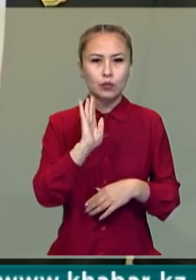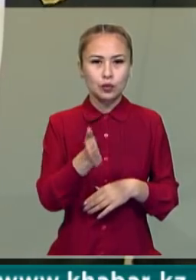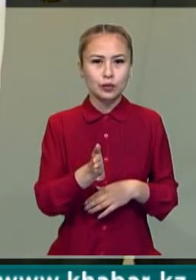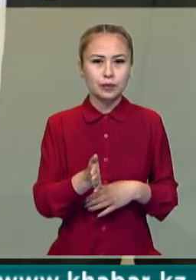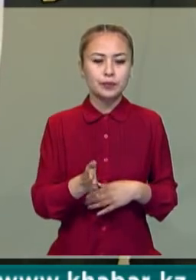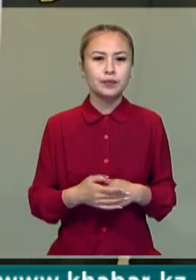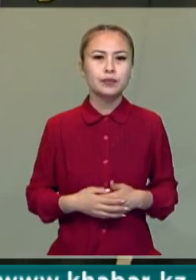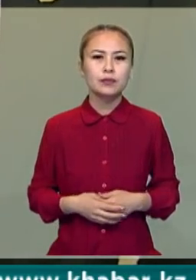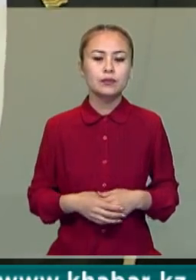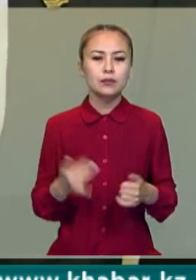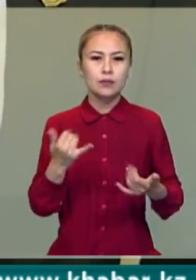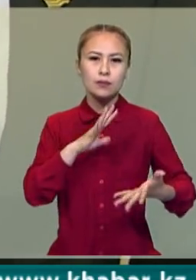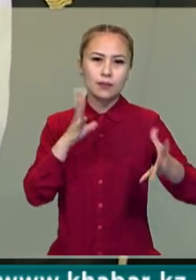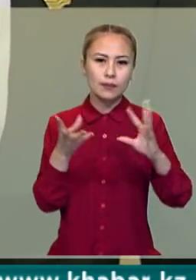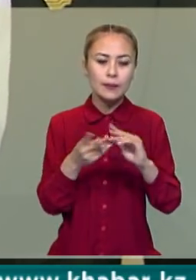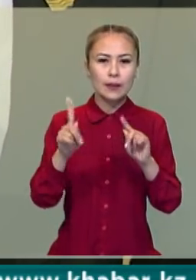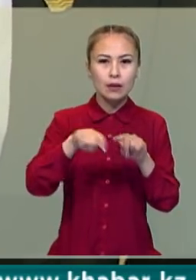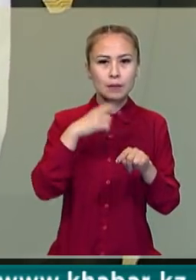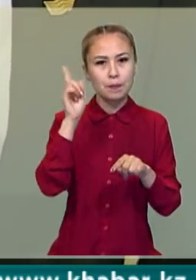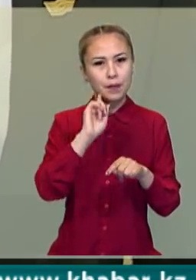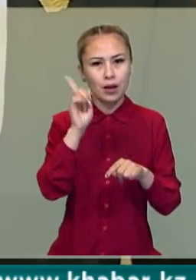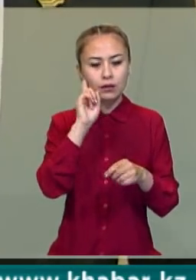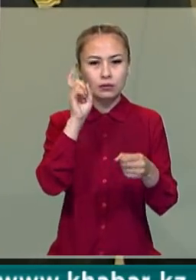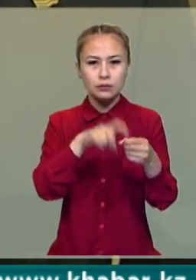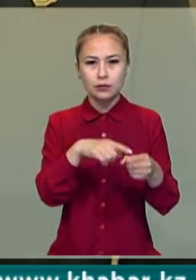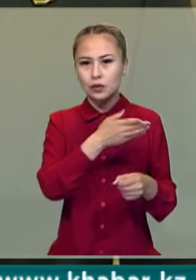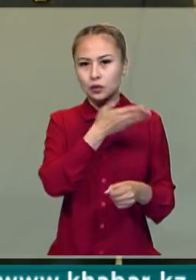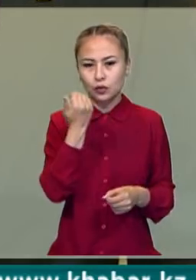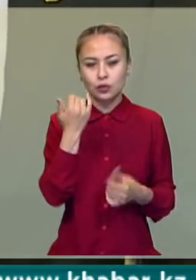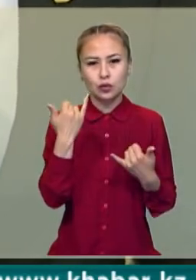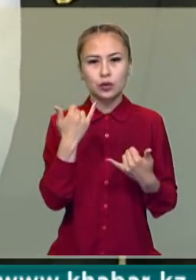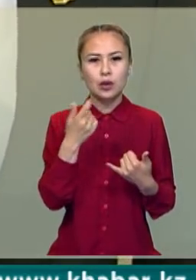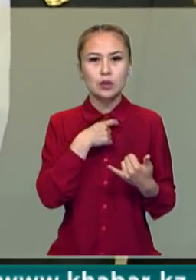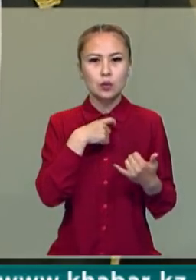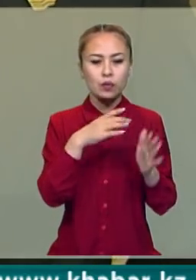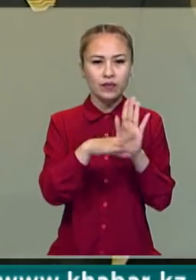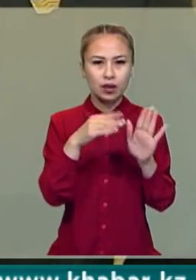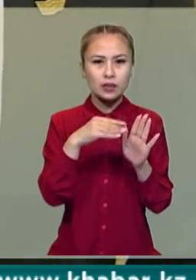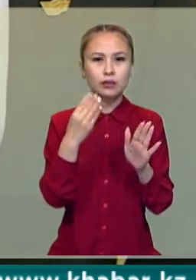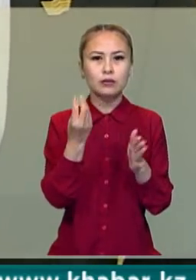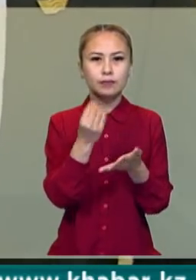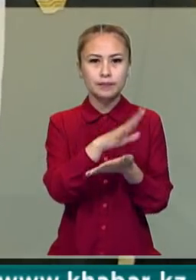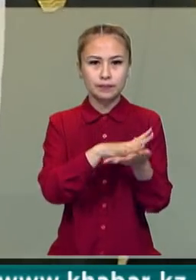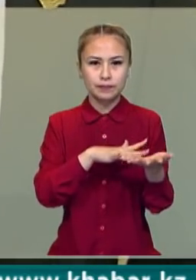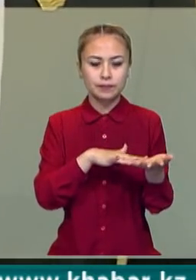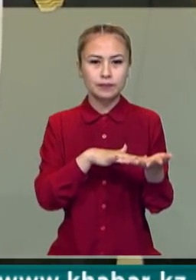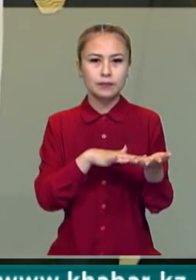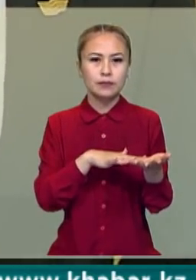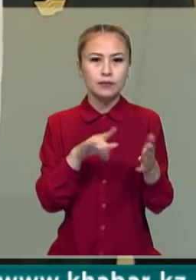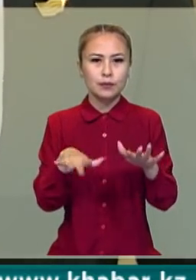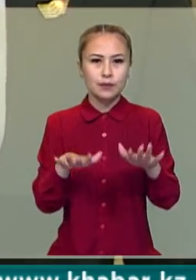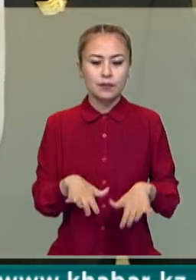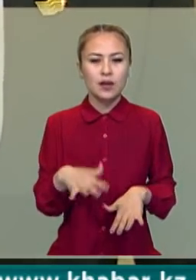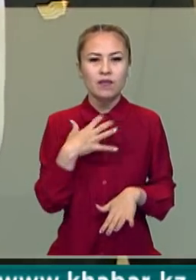екен. Ал жалпы өзге бұзушылықтар әзірге тіркелген жоқ. Сайлау науқаны жалғасып жатыр. Біз әрине осы